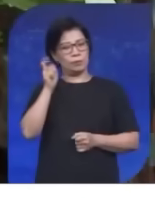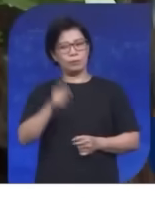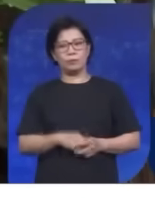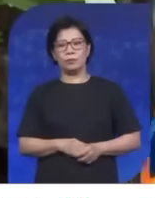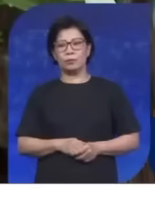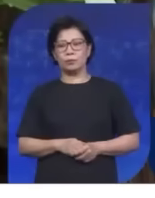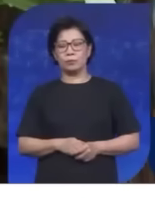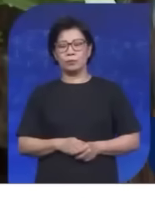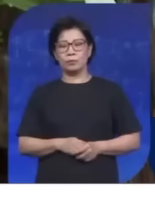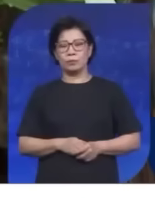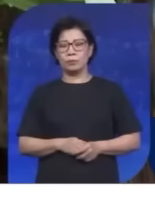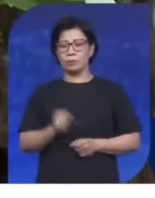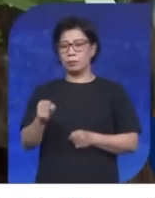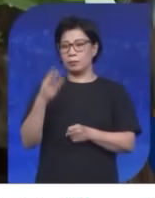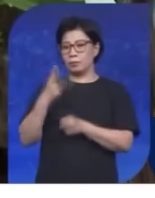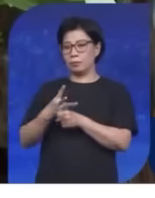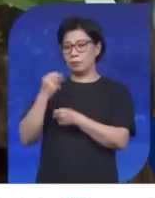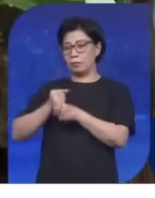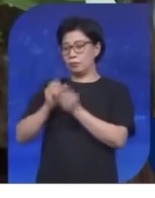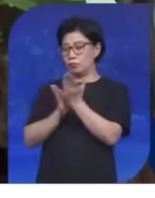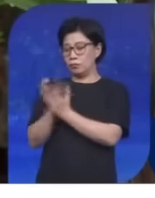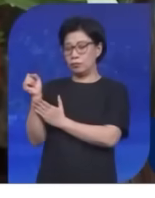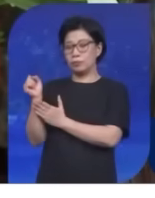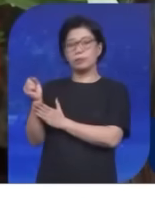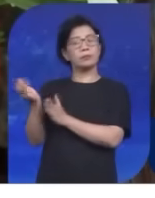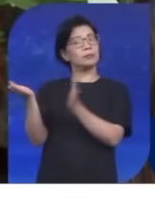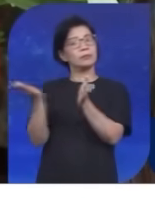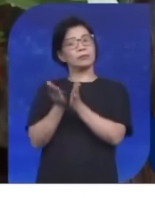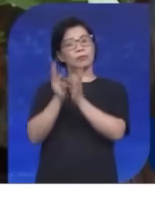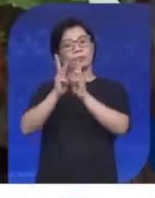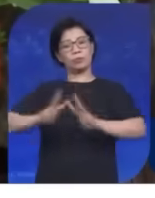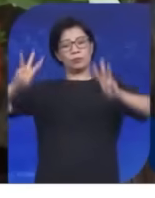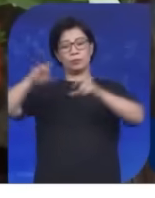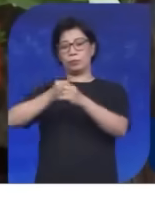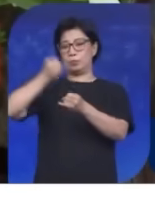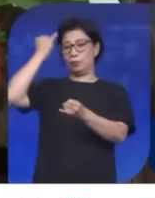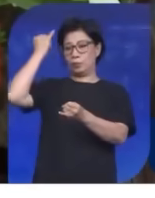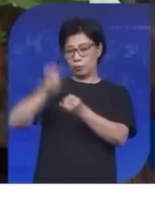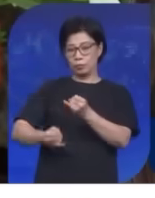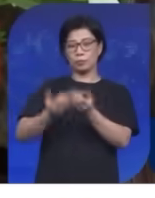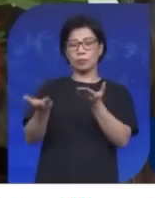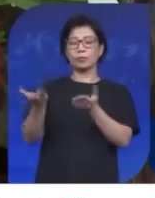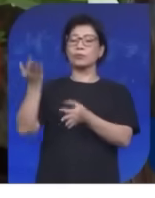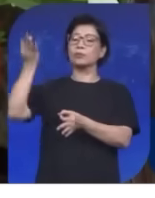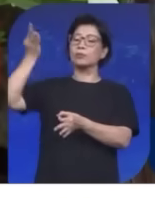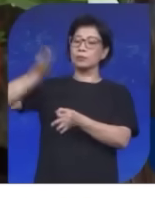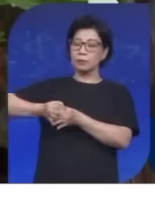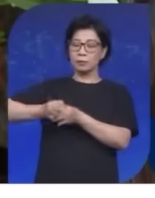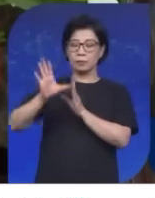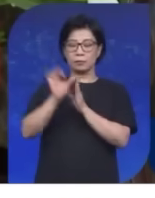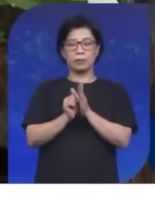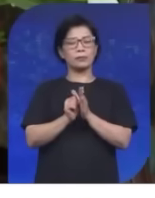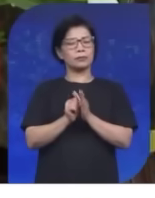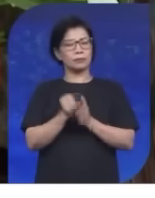sơ kết 3 năm thực hiện chiến lược này và báo cáo Quốc hội vào cuối năm để chúng ta có quyết sách về chính sách kịp